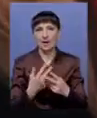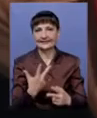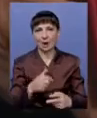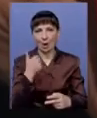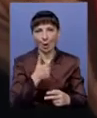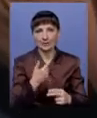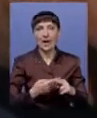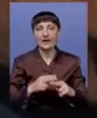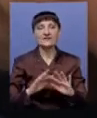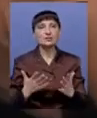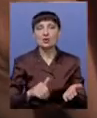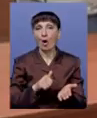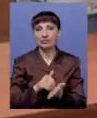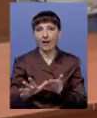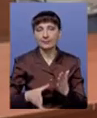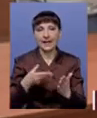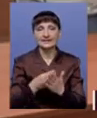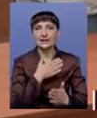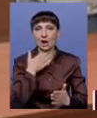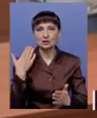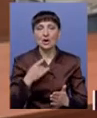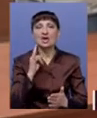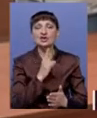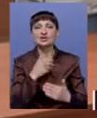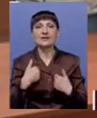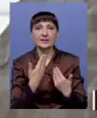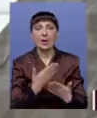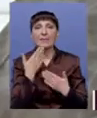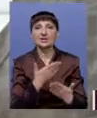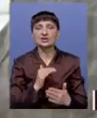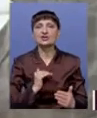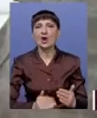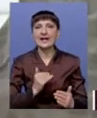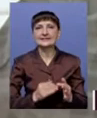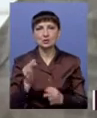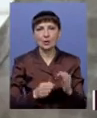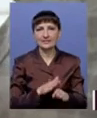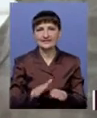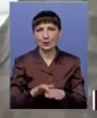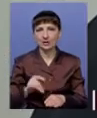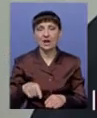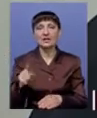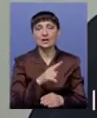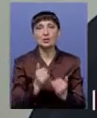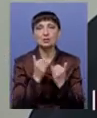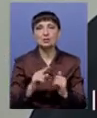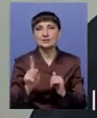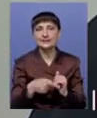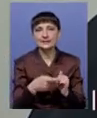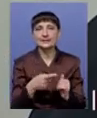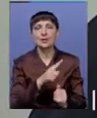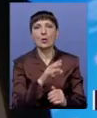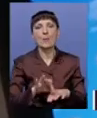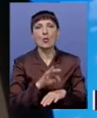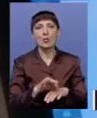3 года. Поэтому в случае отказа по выплате алиментов женщинам рекомендуют обращаться к частным судоисполнителям. Для них услуги взыскания денег с